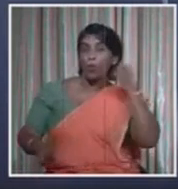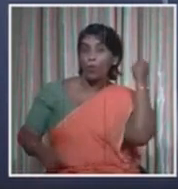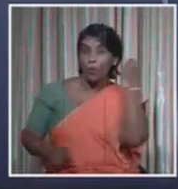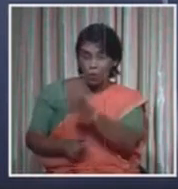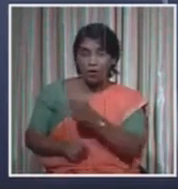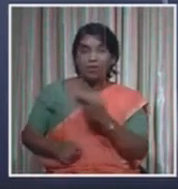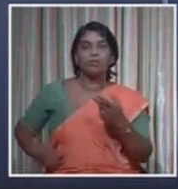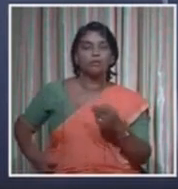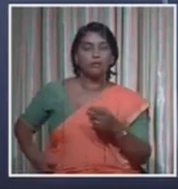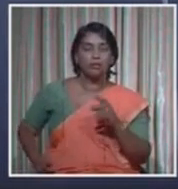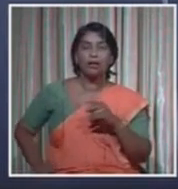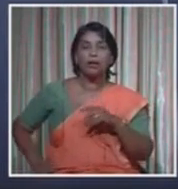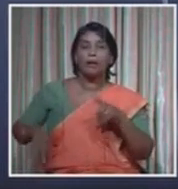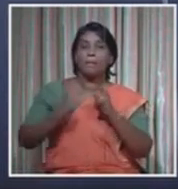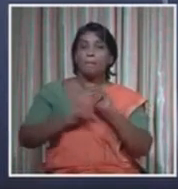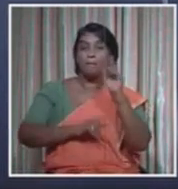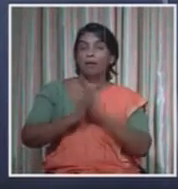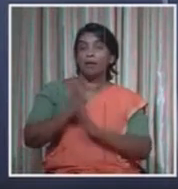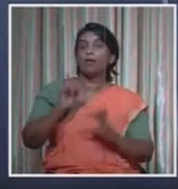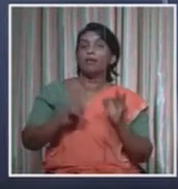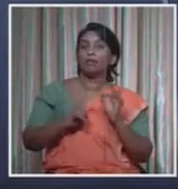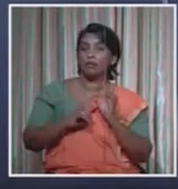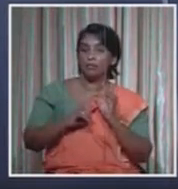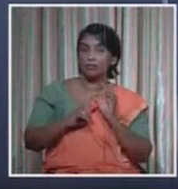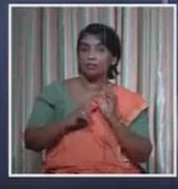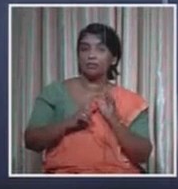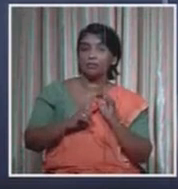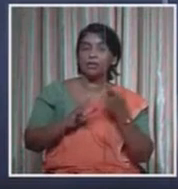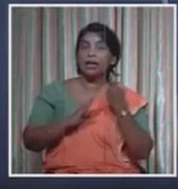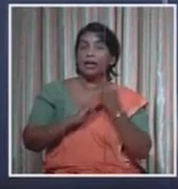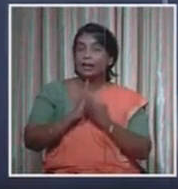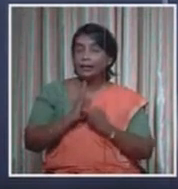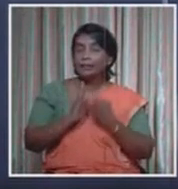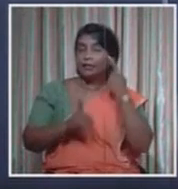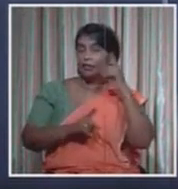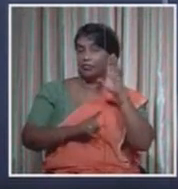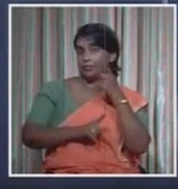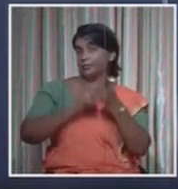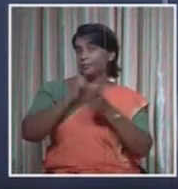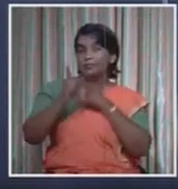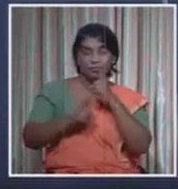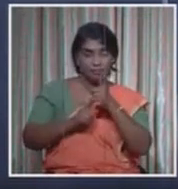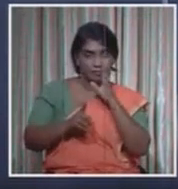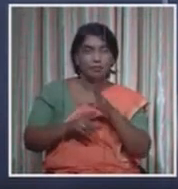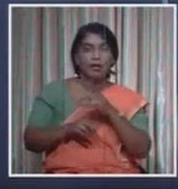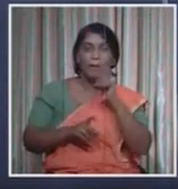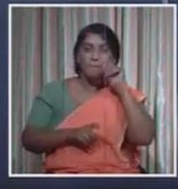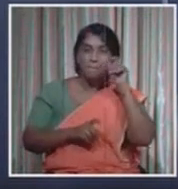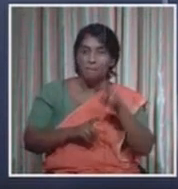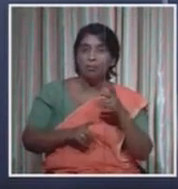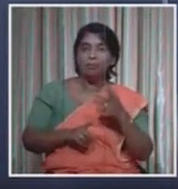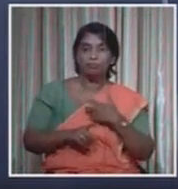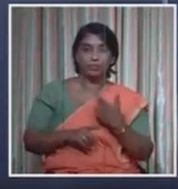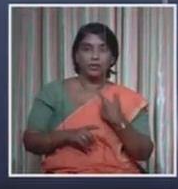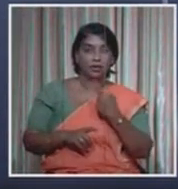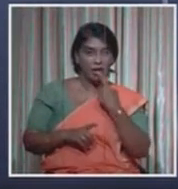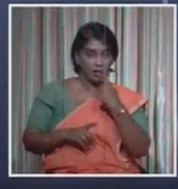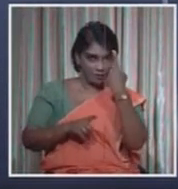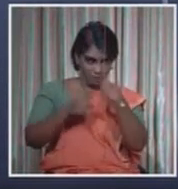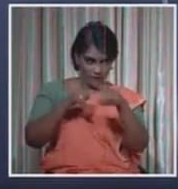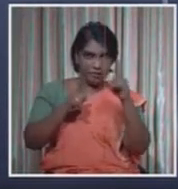අය පාර්ලිමේන්තු මන්ත්‍රීවරුන්ගේ සදාචාරය ගැන කතා කරනකොට මිනිස්සු කටෙන් විතරද හිනා